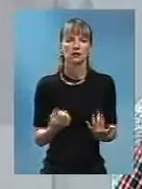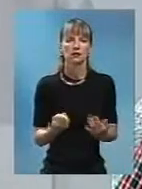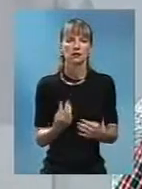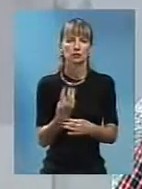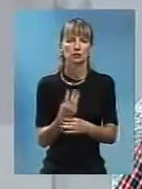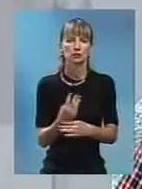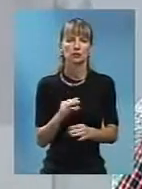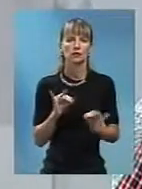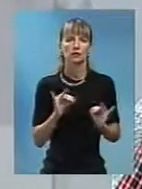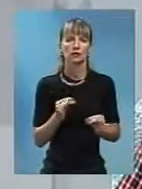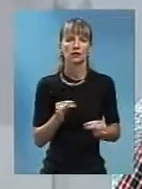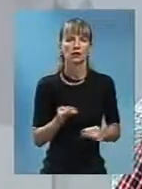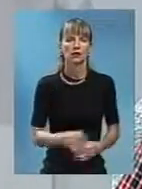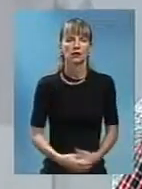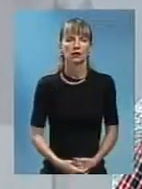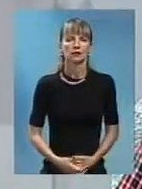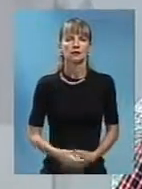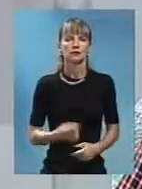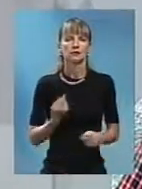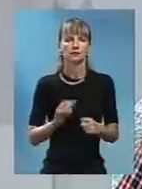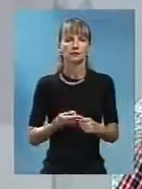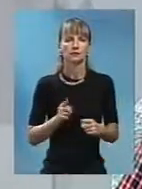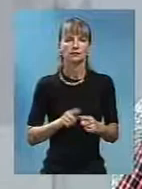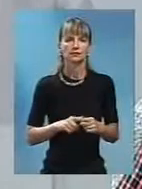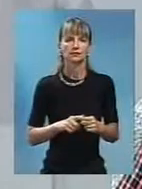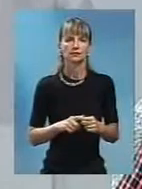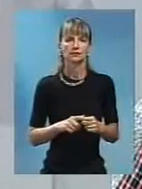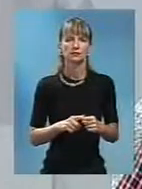тризубів, і саме цей